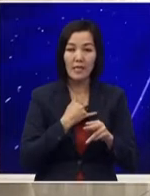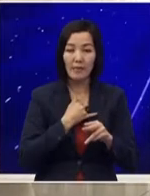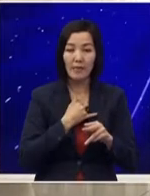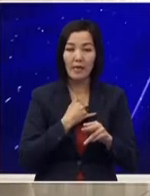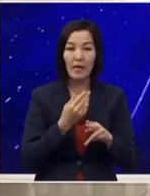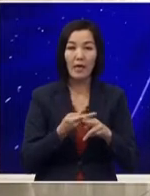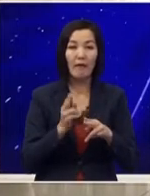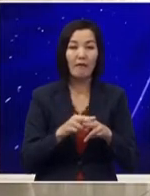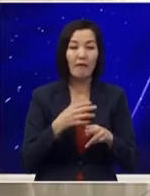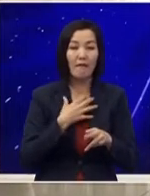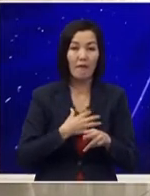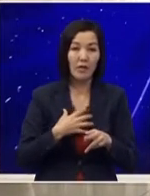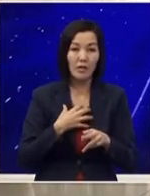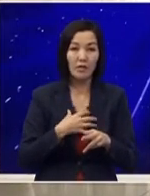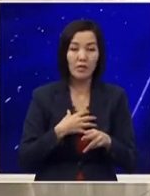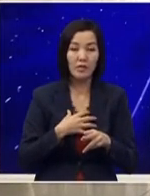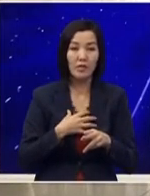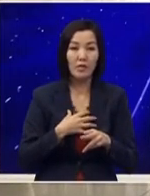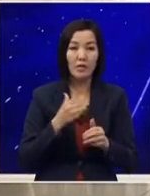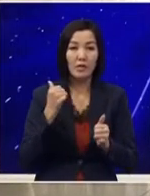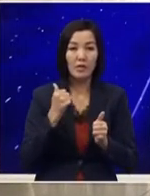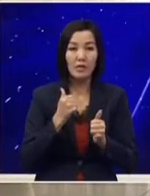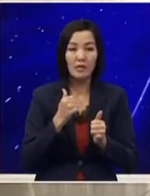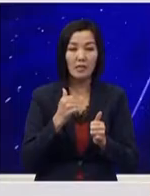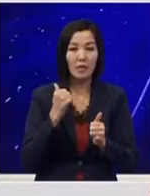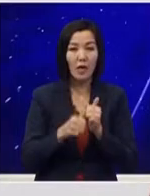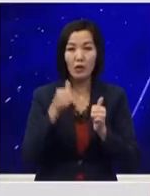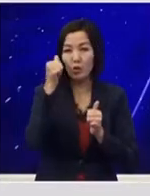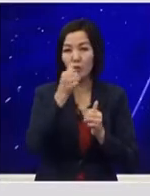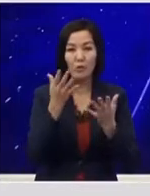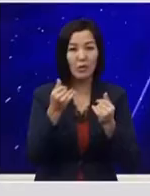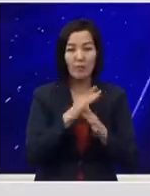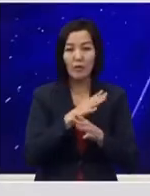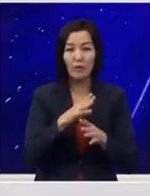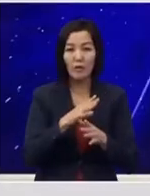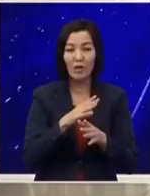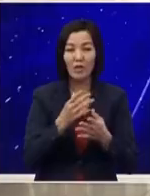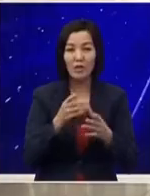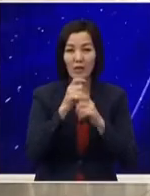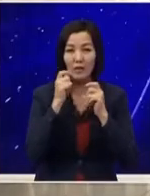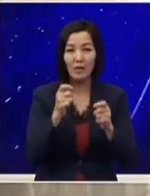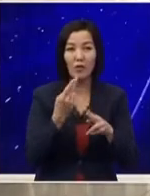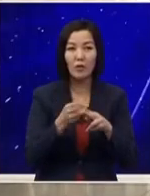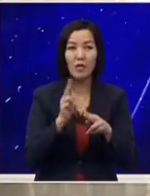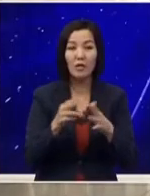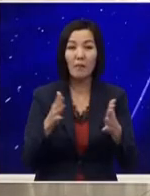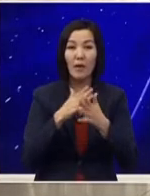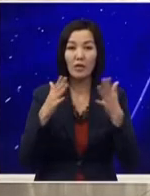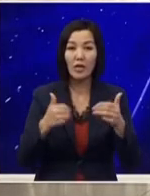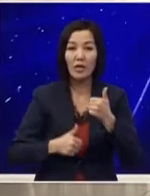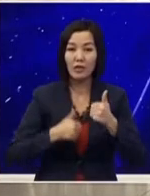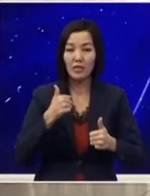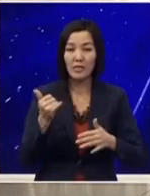и волнителен. Не каждый год получаешь такую награду. Это очень большая честь для